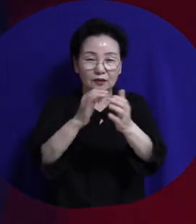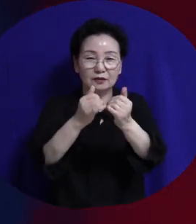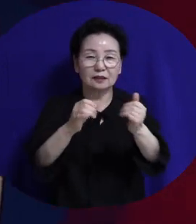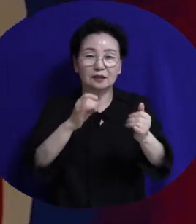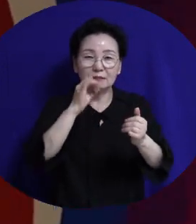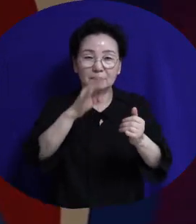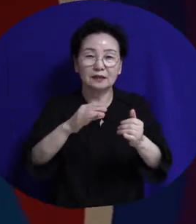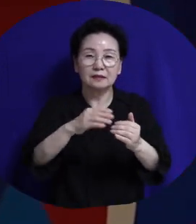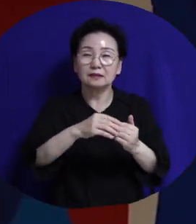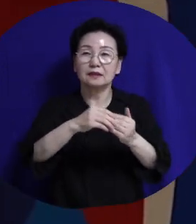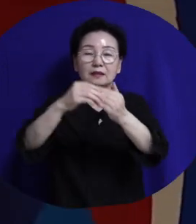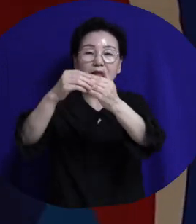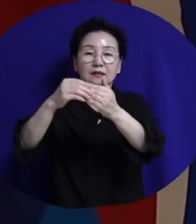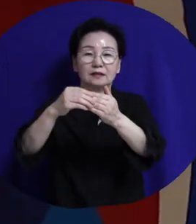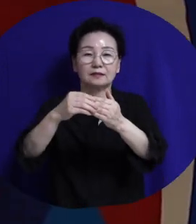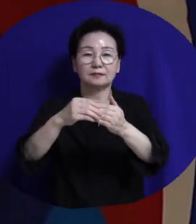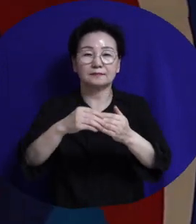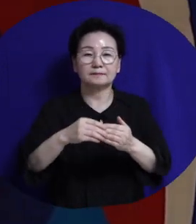거거든.